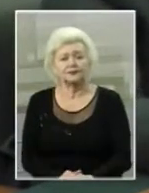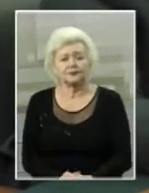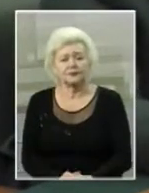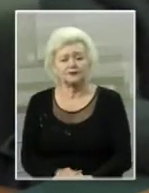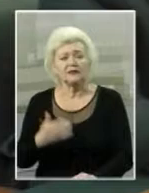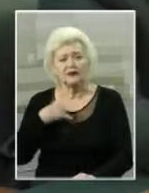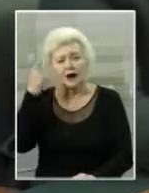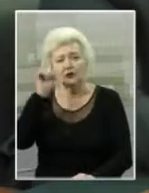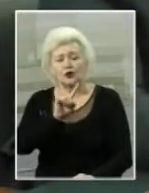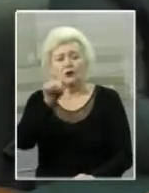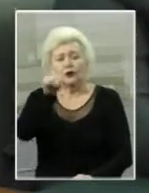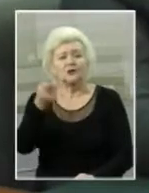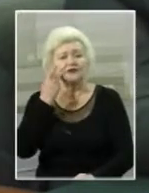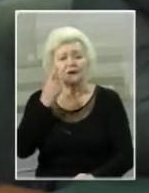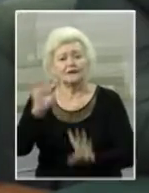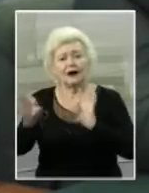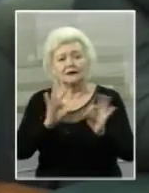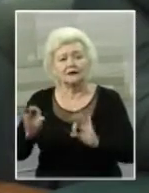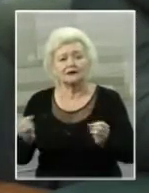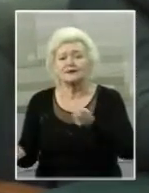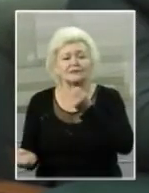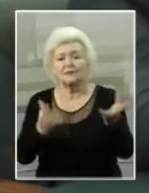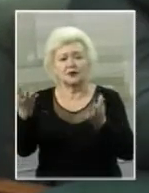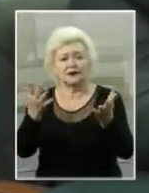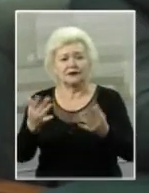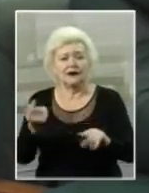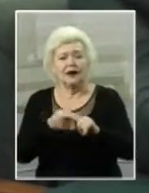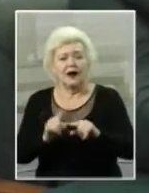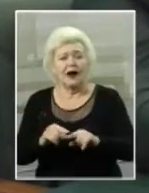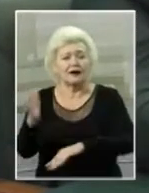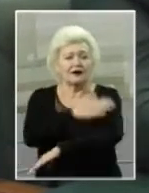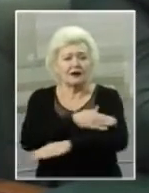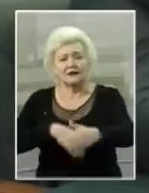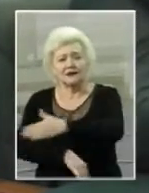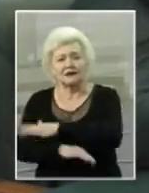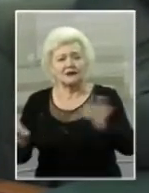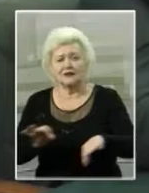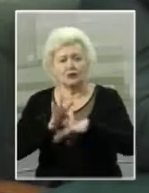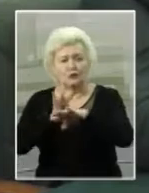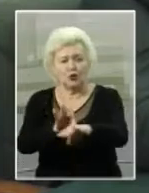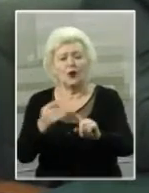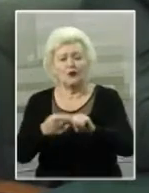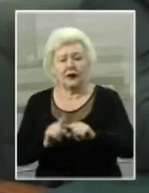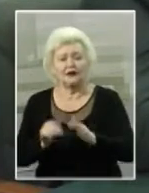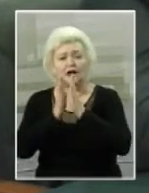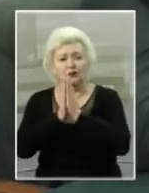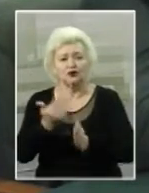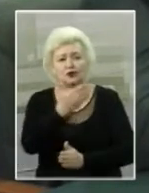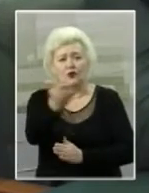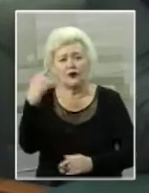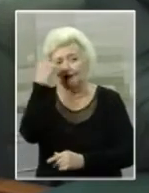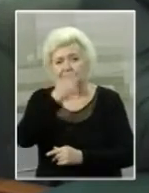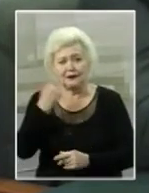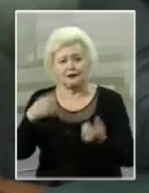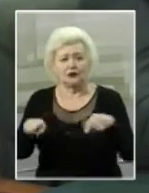Я думаю, що завжди істина десь посередині. Крайності в крайності ніколи ні к чому не приводять. Поэтому прошу вас лично,